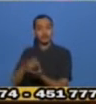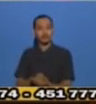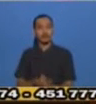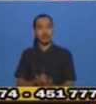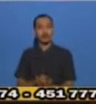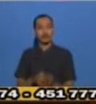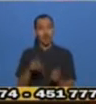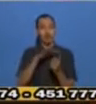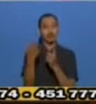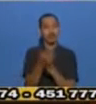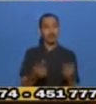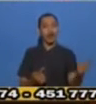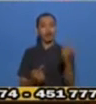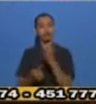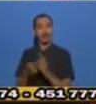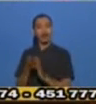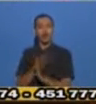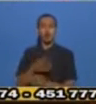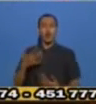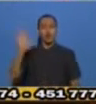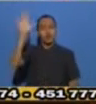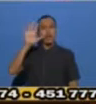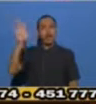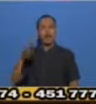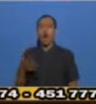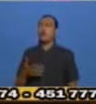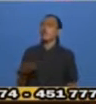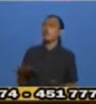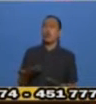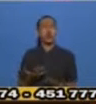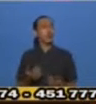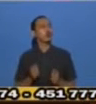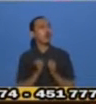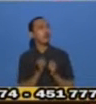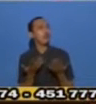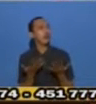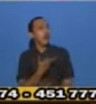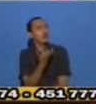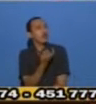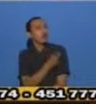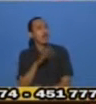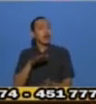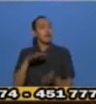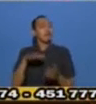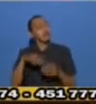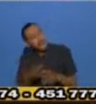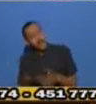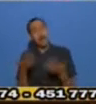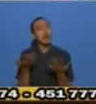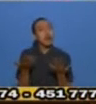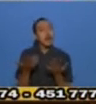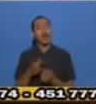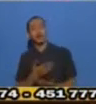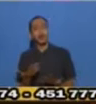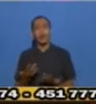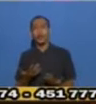aku semaput, nanti aku gimana gitu ya. Nah, ini yang akan berpengaruh gitu. Tapi kalau kita niatkan bahwa kita